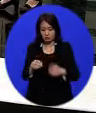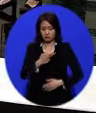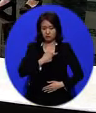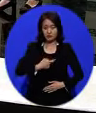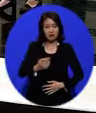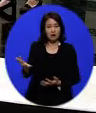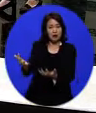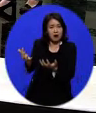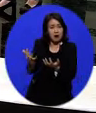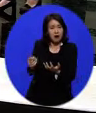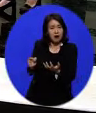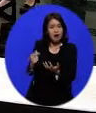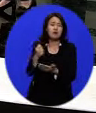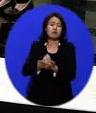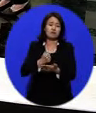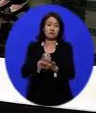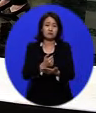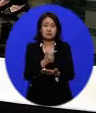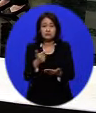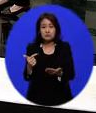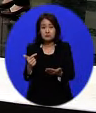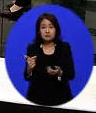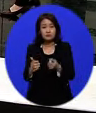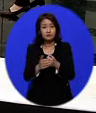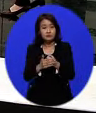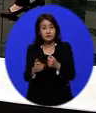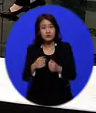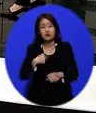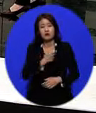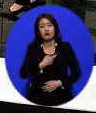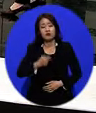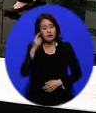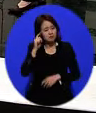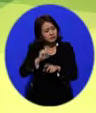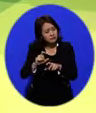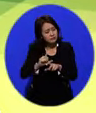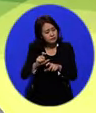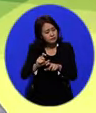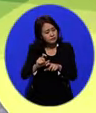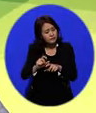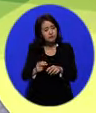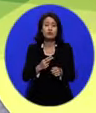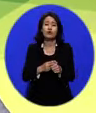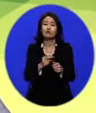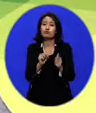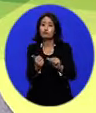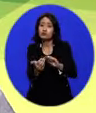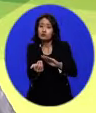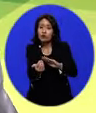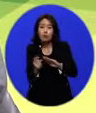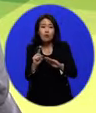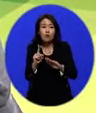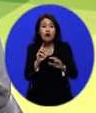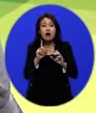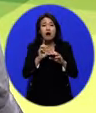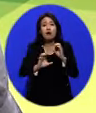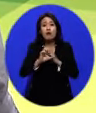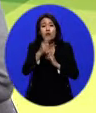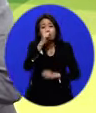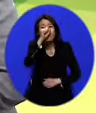제자들은 안타깝죠. 그죠? 네. 그래서 제자들이 고민하기 시작했습니다. 우리 스승님이 돌아가시기 전에 뭐라도 하나 더 배우면